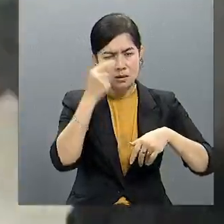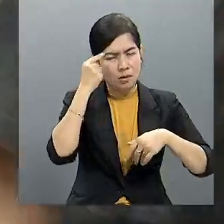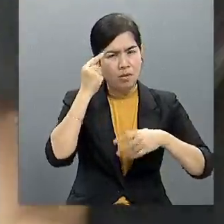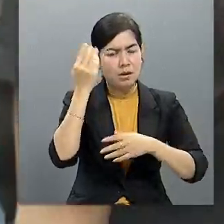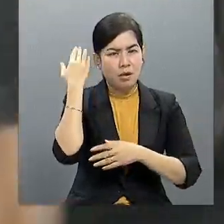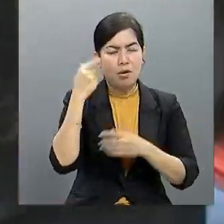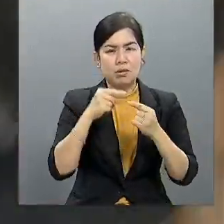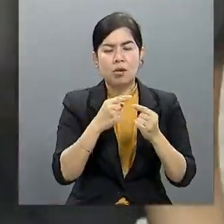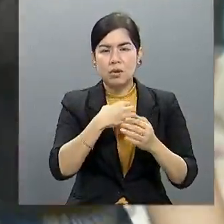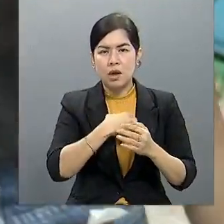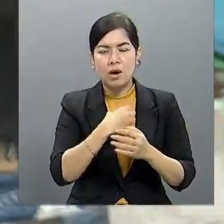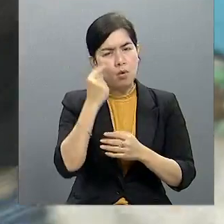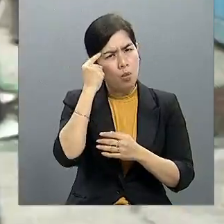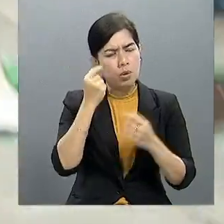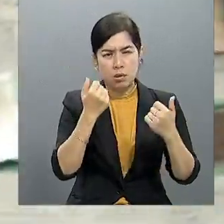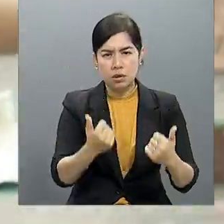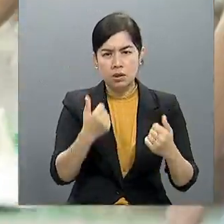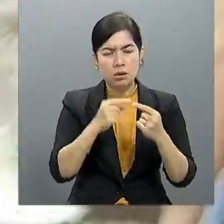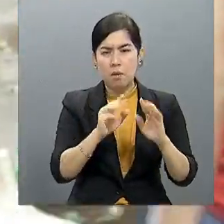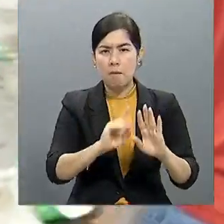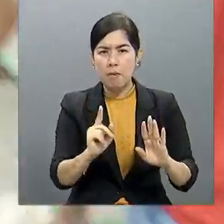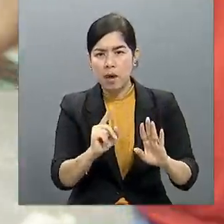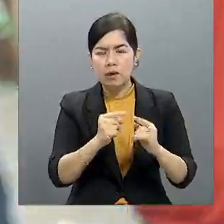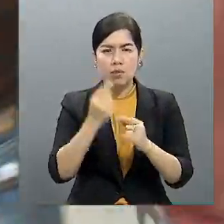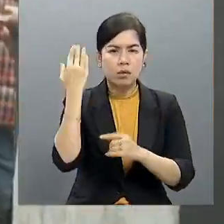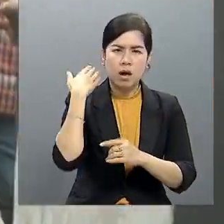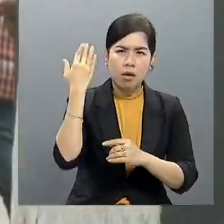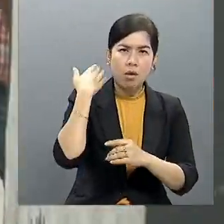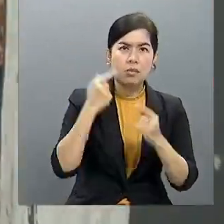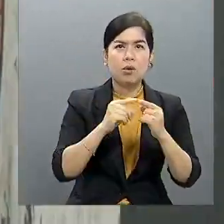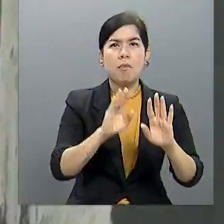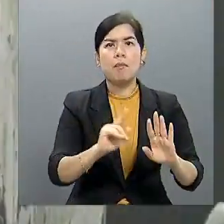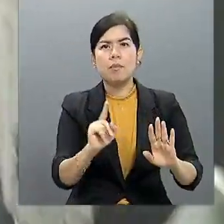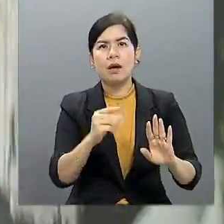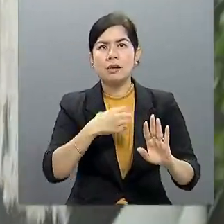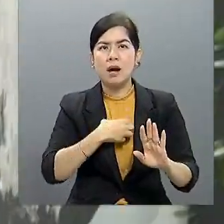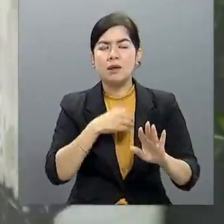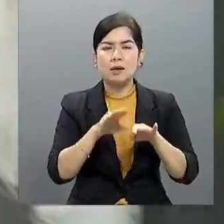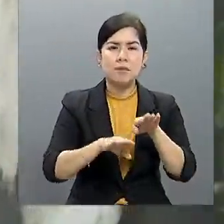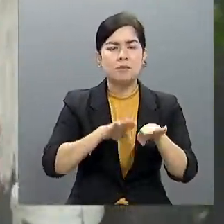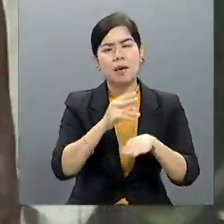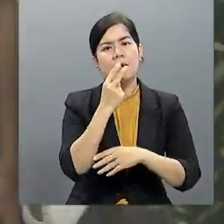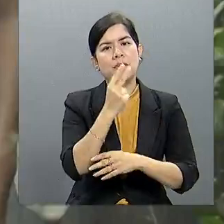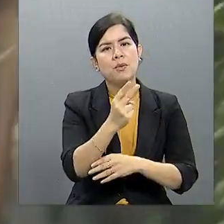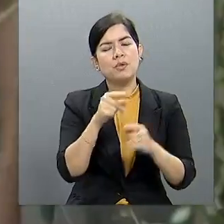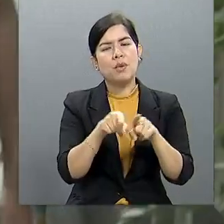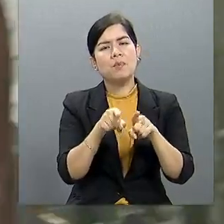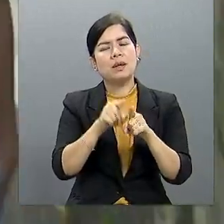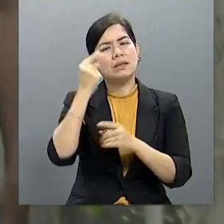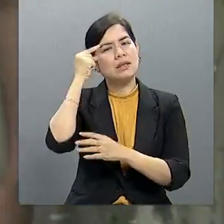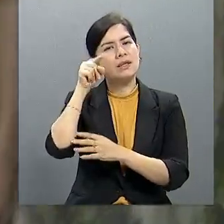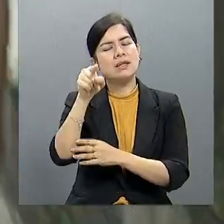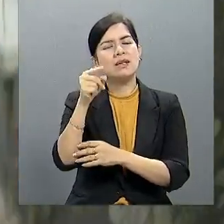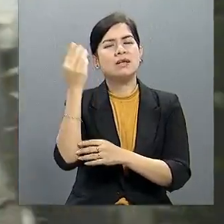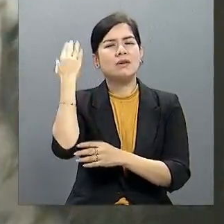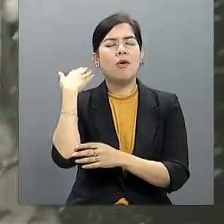AUในอดีตในอดีปคริบาลที่เคยมาอยากจะเดินย้ล่อยใอดีของเขาเขากจะจะมาดงชช้นเข้าอยากให้เดกๆ